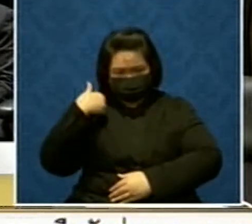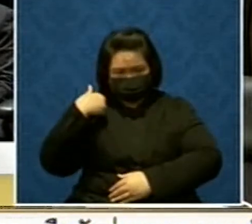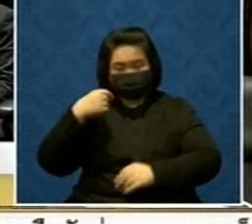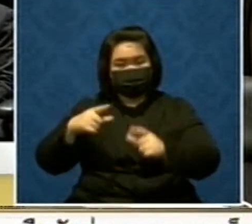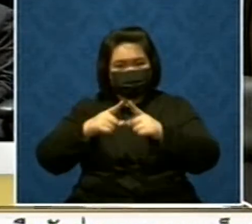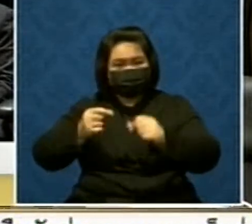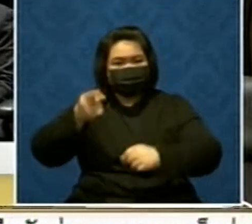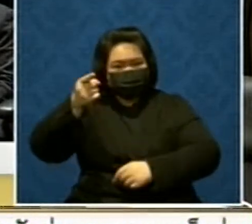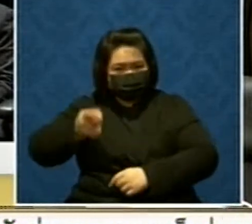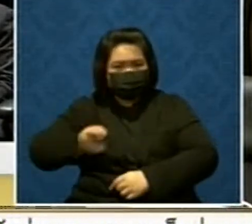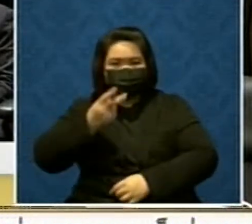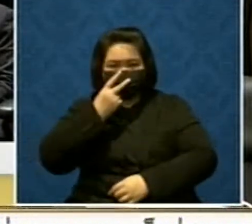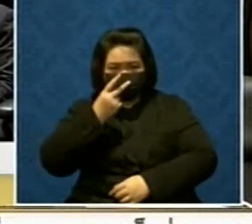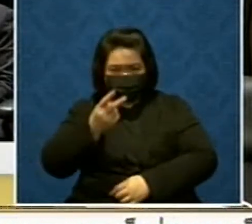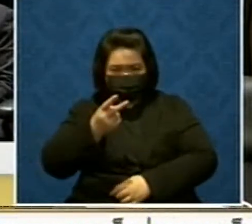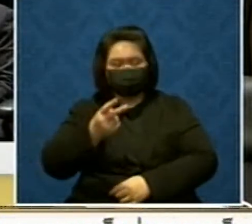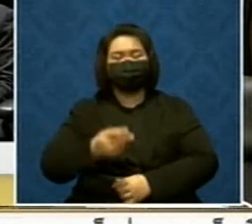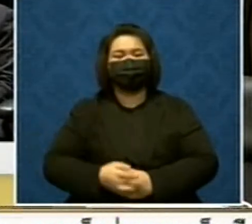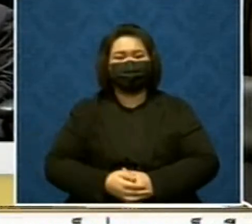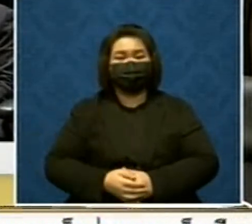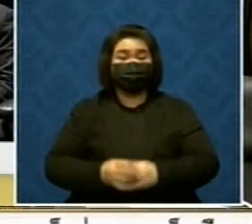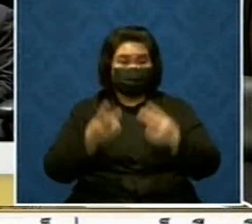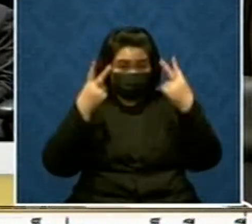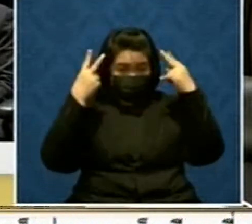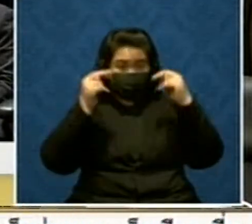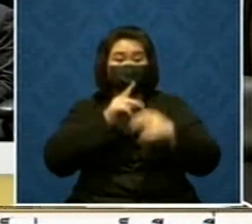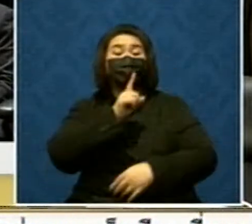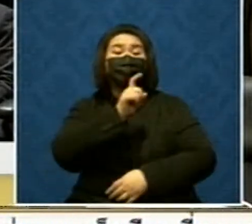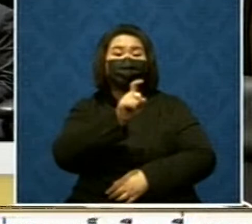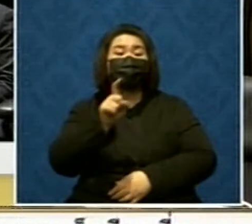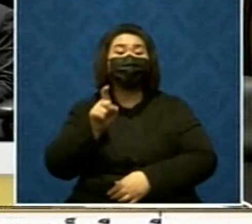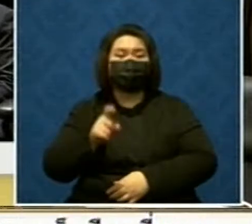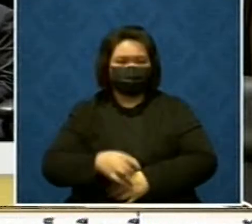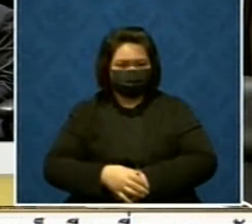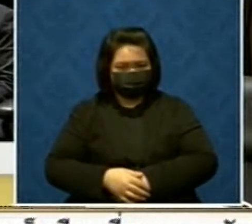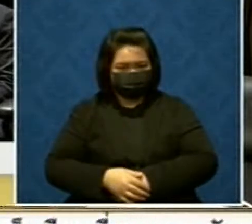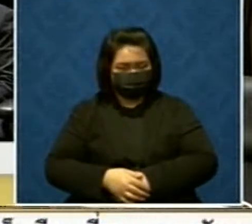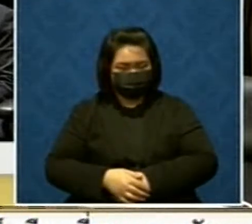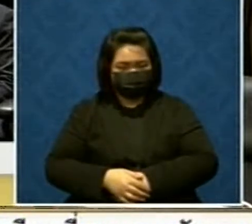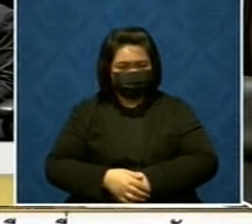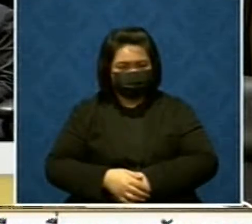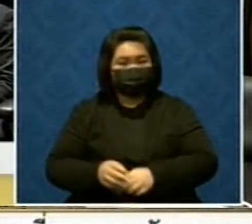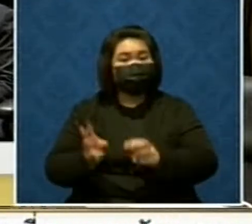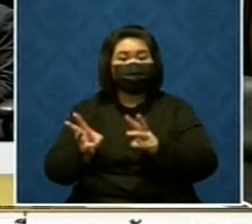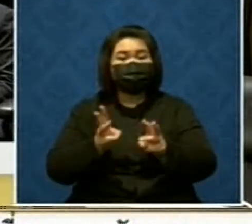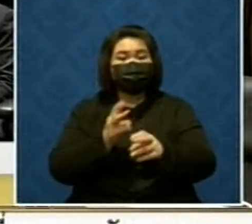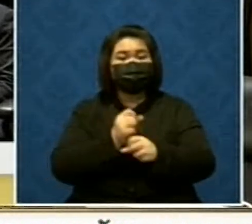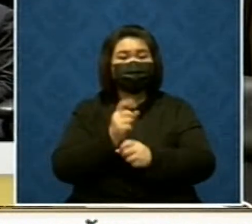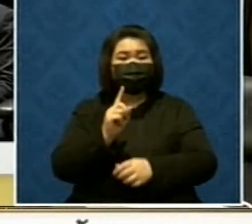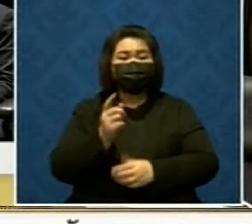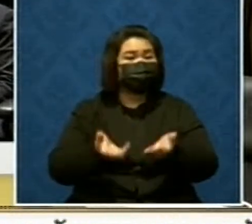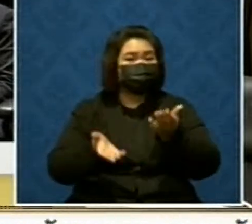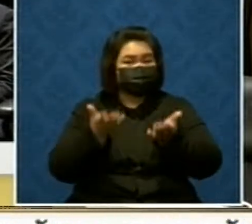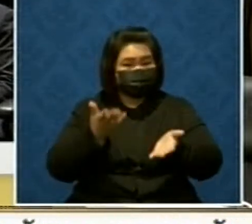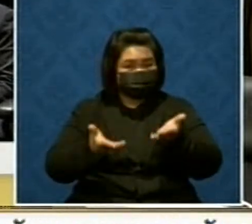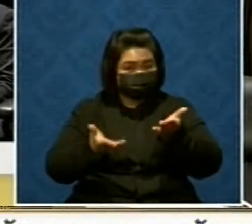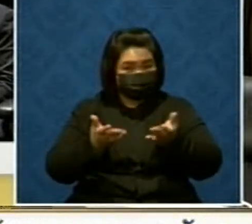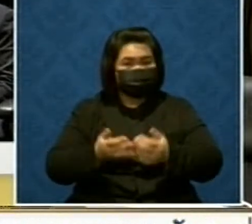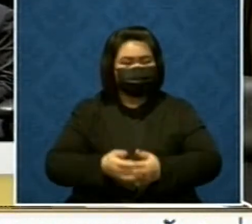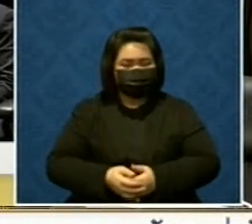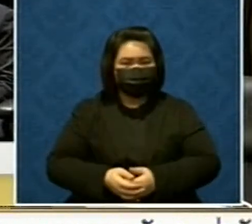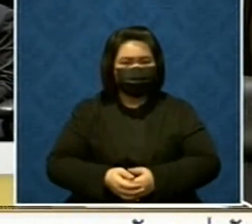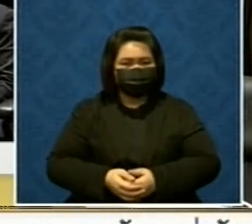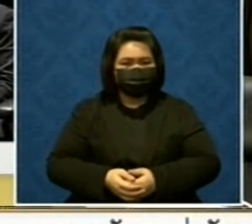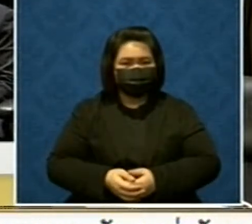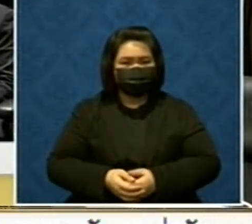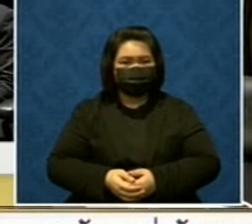ริงท่านนายกไปสอบเลยจะทำยังไงอะไรก็แล้วแต่นะครับจ